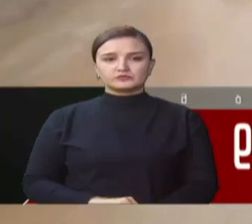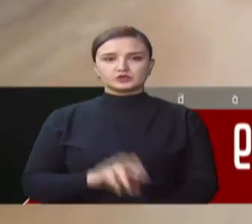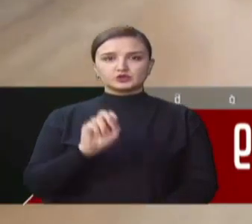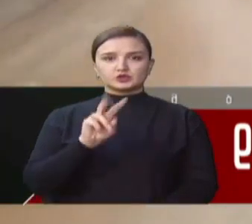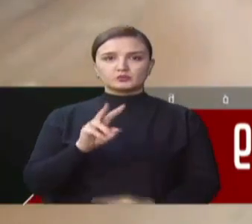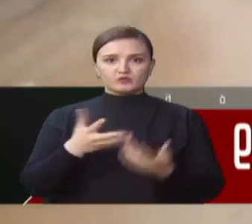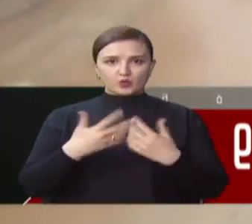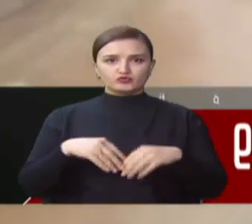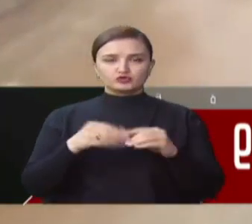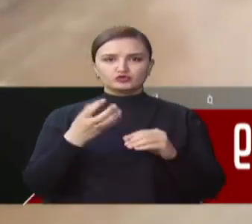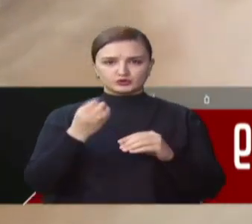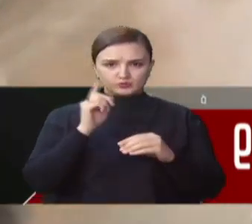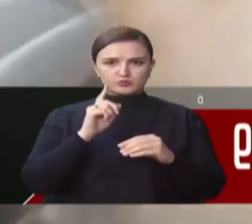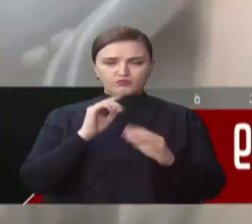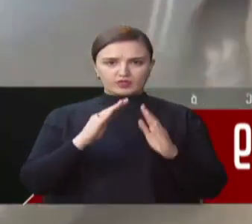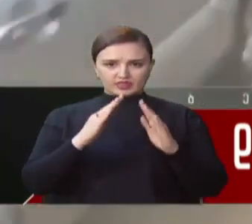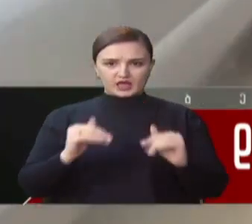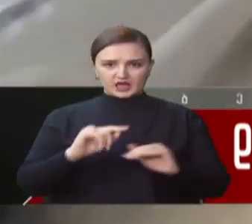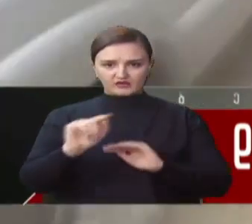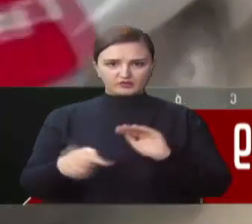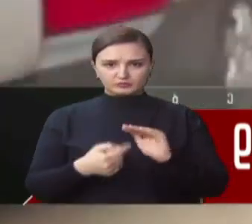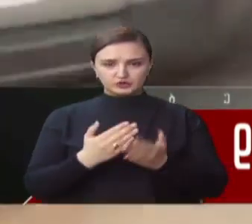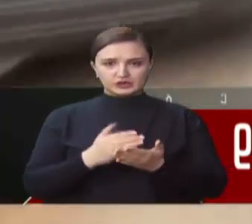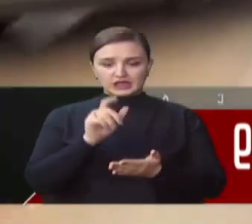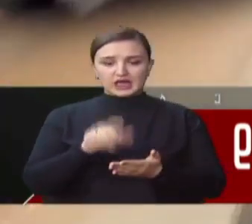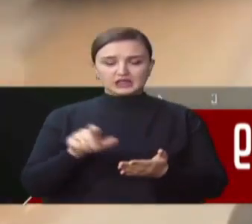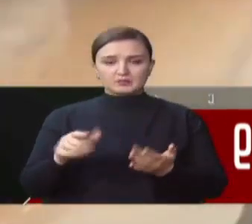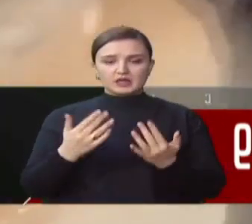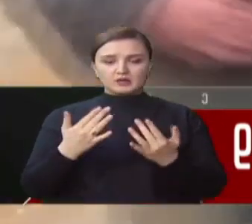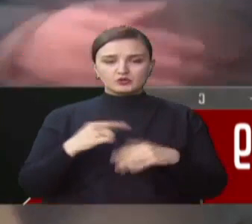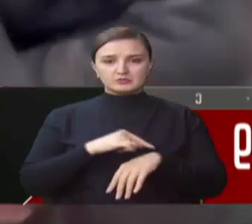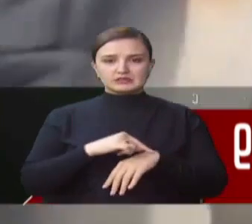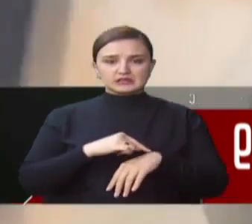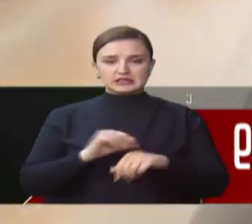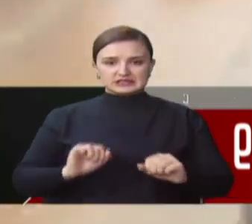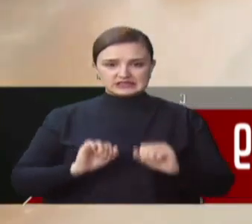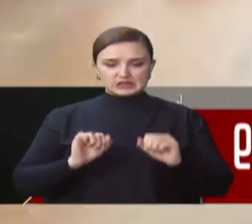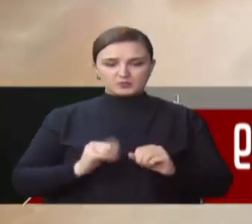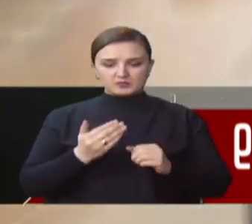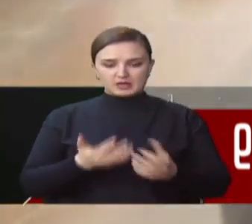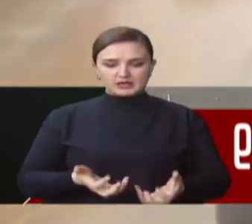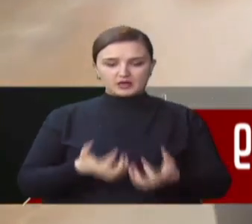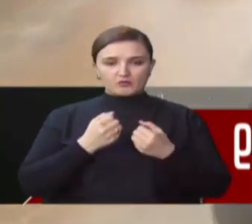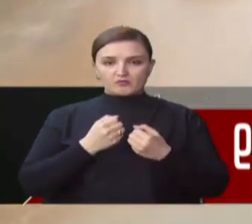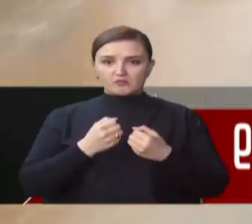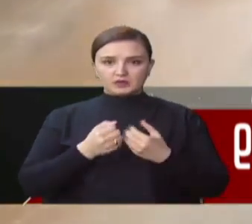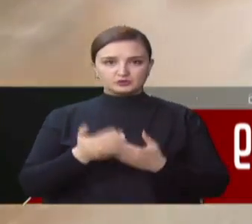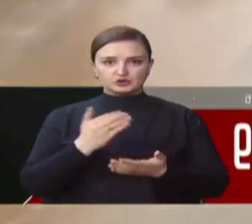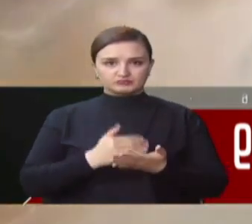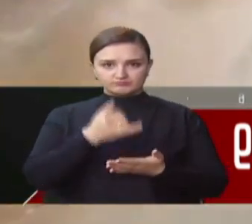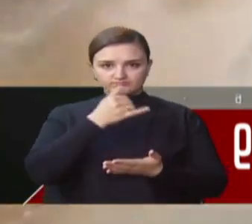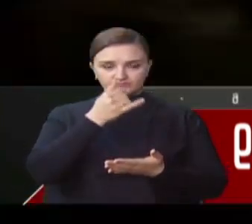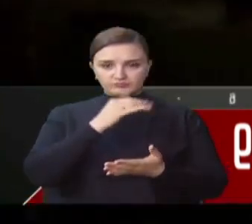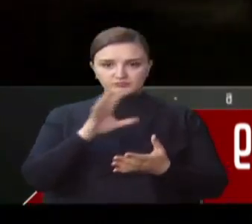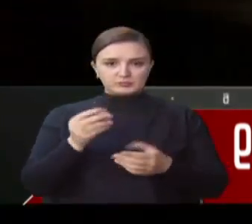12 ოჯახი ჯერ კიდევ ნანგრევებშია მოყოლილი. Ადამიანები რამდენიმე საათია ცდილობენ მათ ამოყვანას, თუმცა უშედეგოდ. Აქ